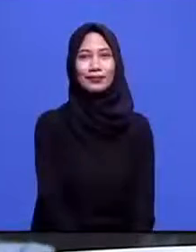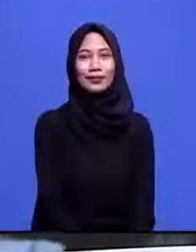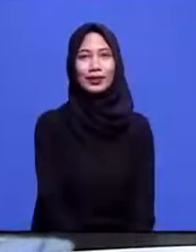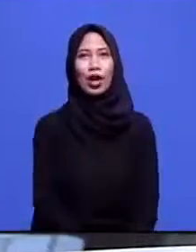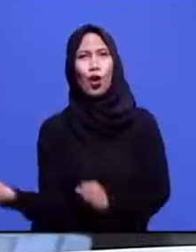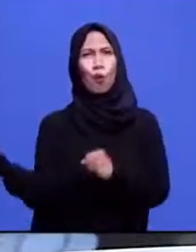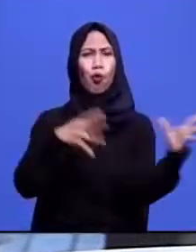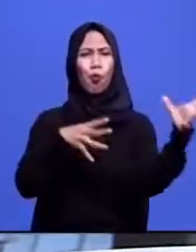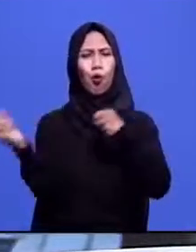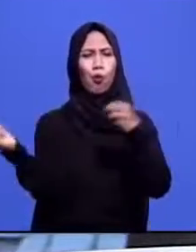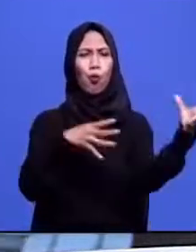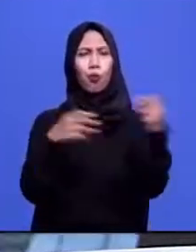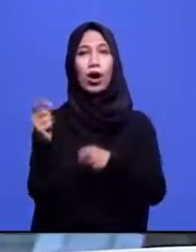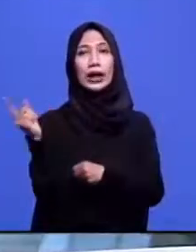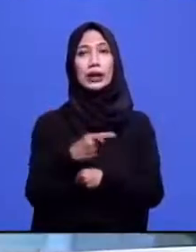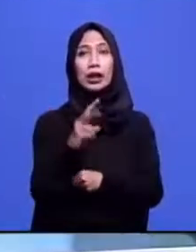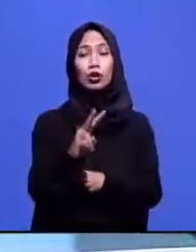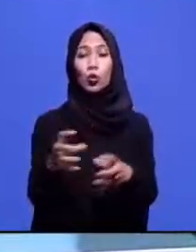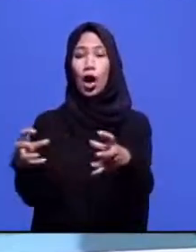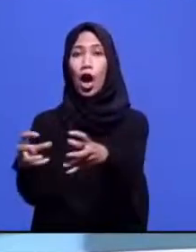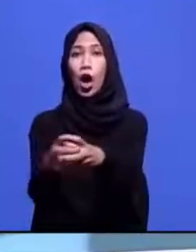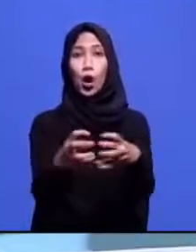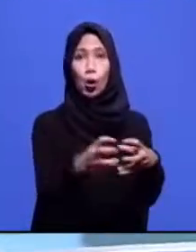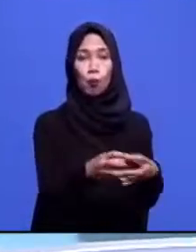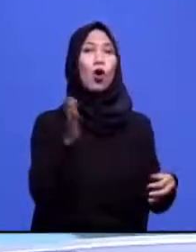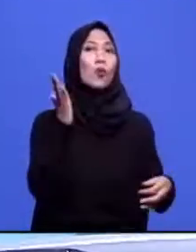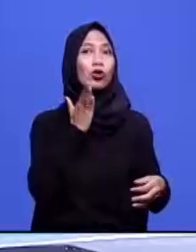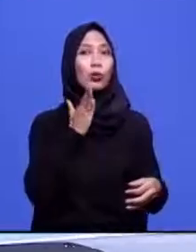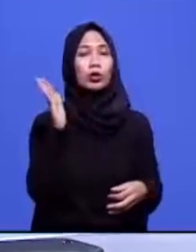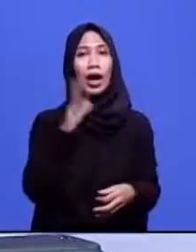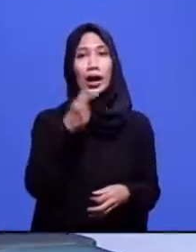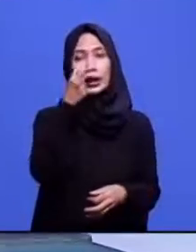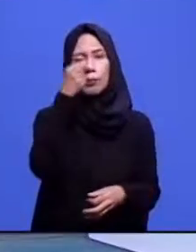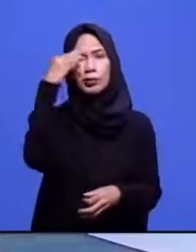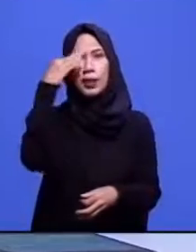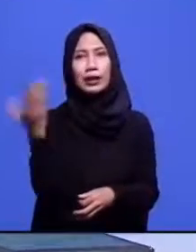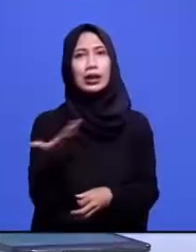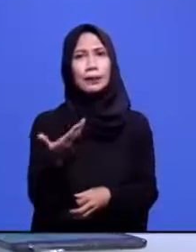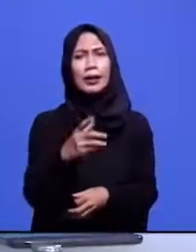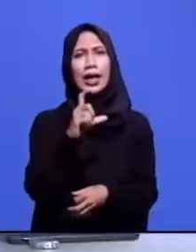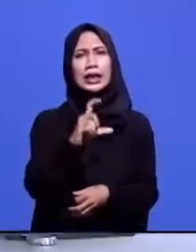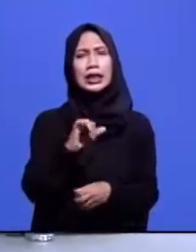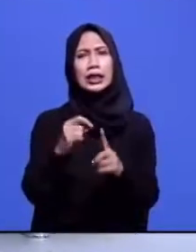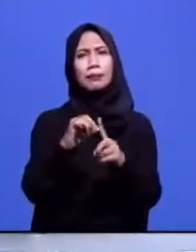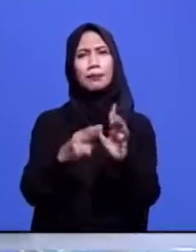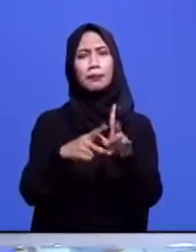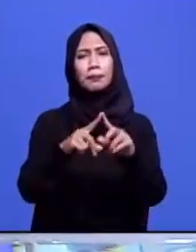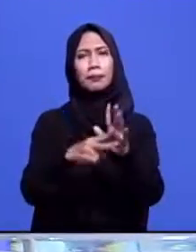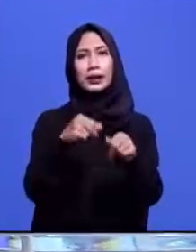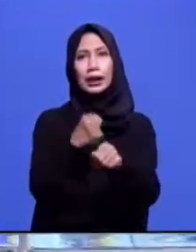Pemirsa, tawuran dua kelompok pemuda di kawasan Cipinang Besar Utara Kamis pagi kembali terjadi. Tawuran dengan senjata tajam ini